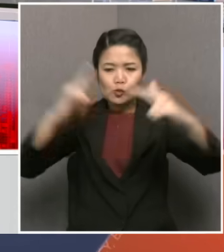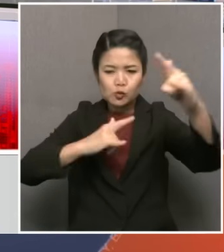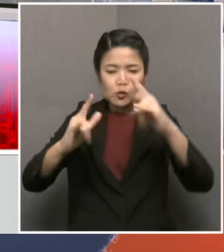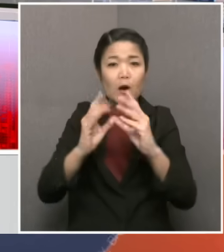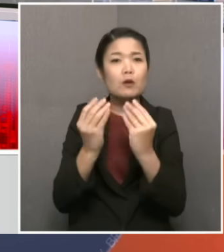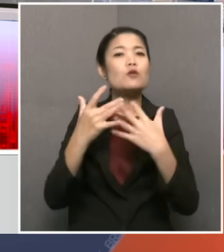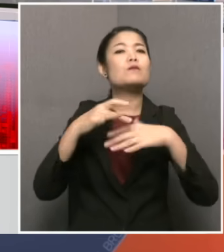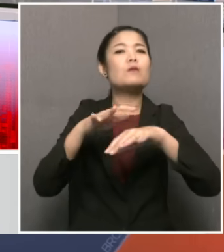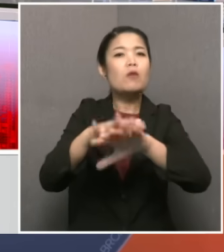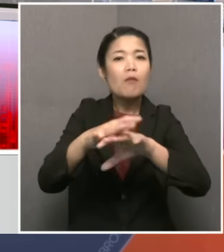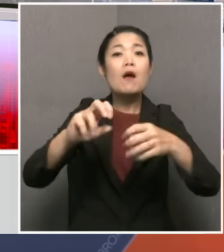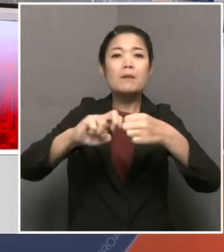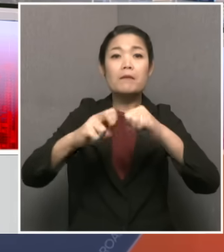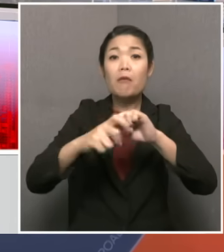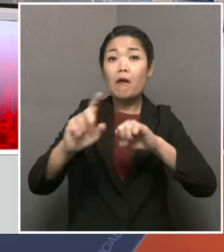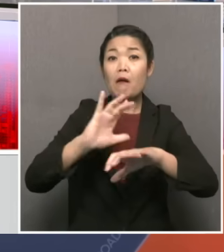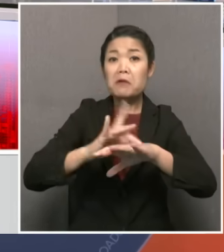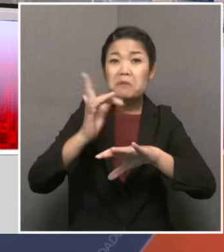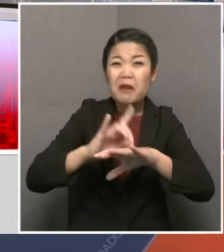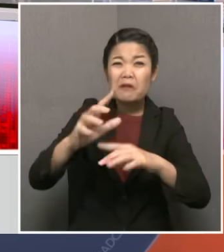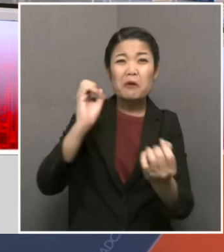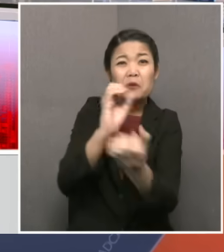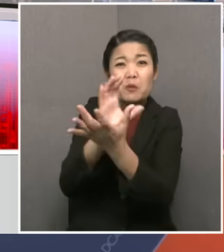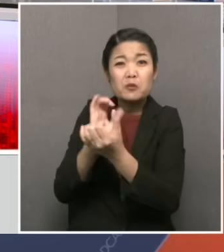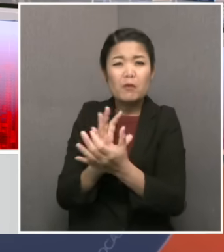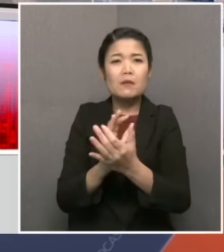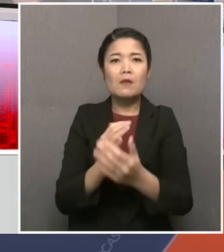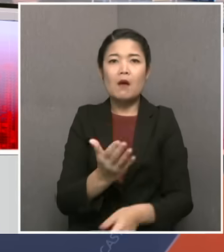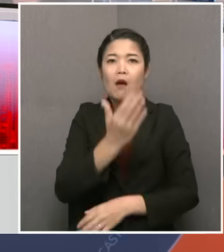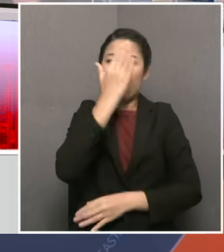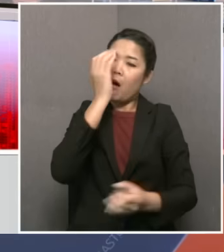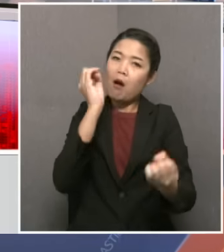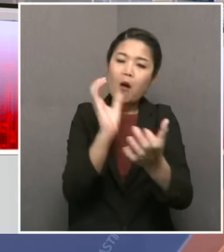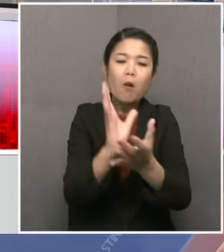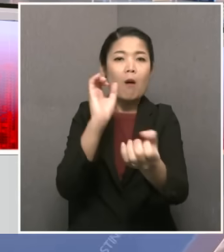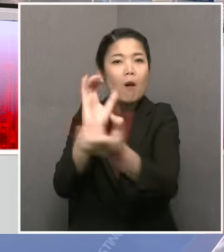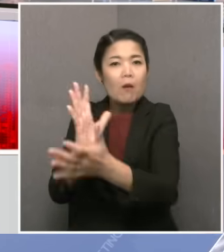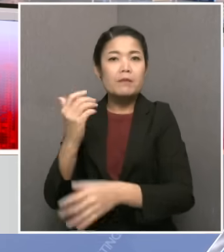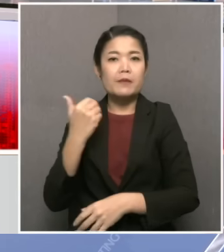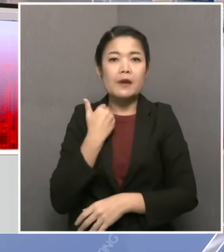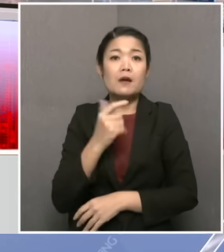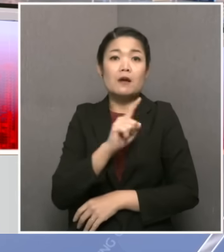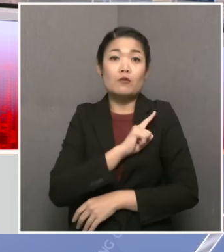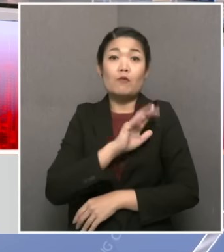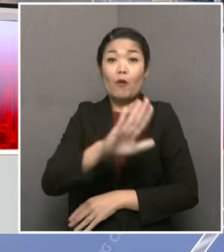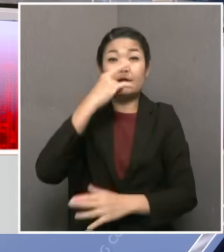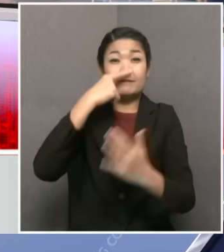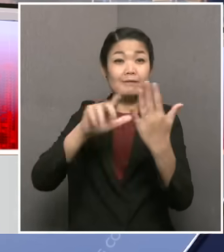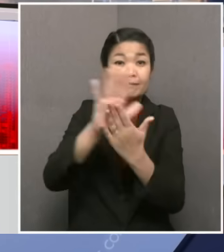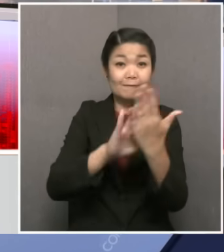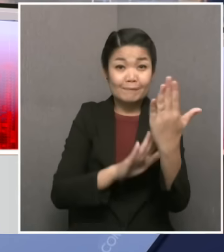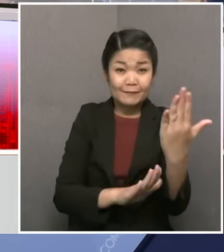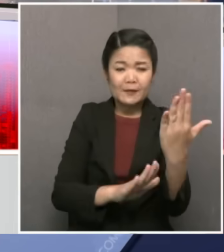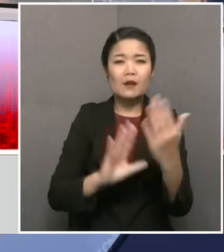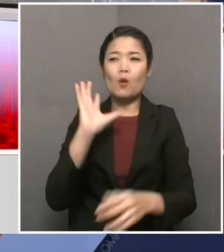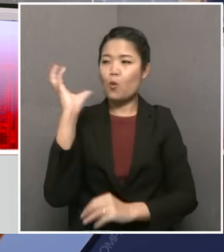ท่ามกลางปัญหาภัยธรรมชาติที่ตอนนี้เนี่ยแต่ละประเทศเจอแล้วหนักมากจริงๆเนี่ยค่ะบทบาทสำหรับประเทศไทยแล้วก็เวทีโ